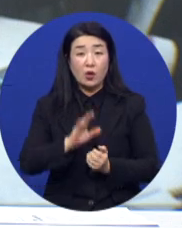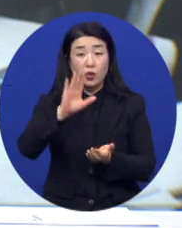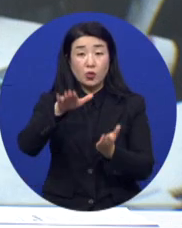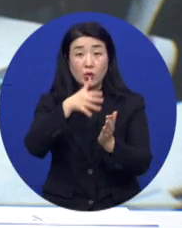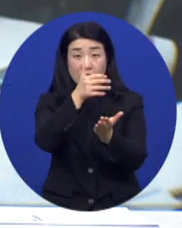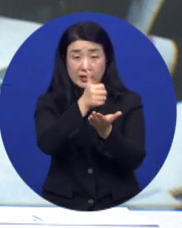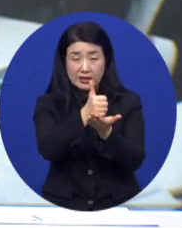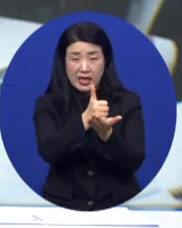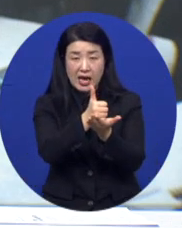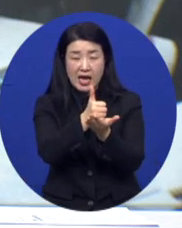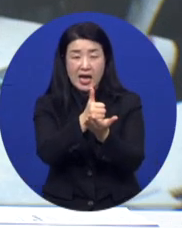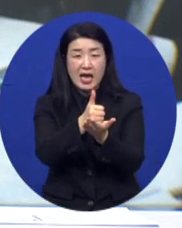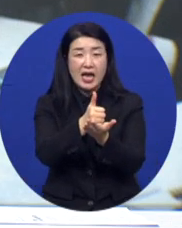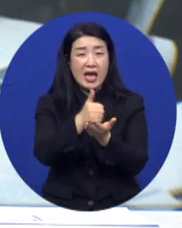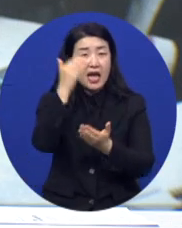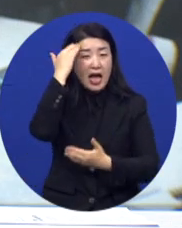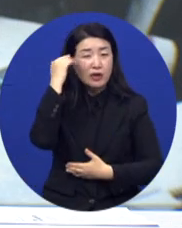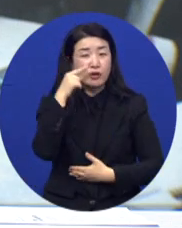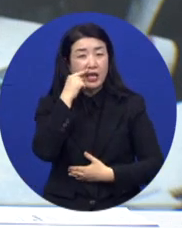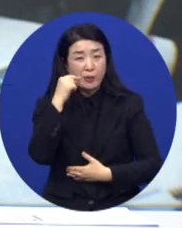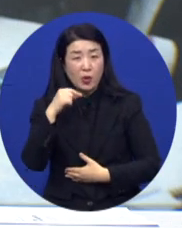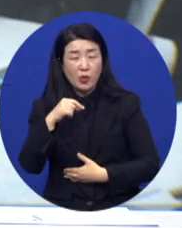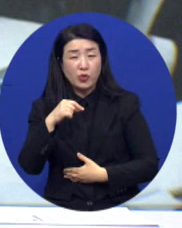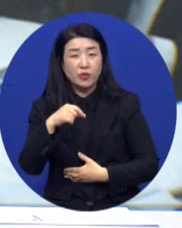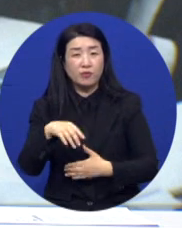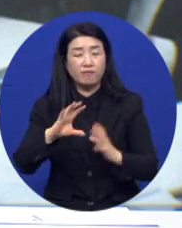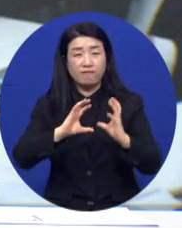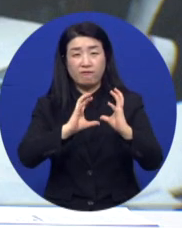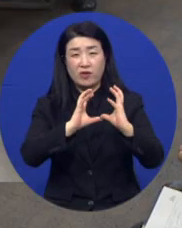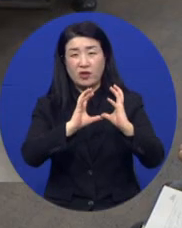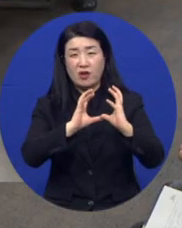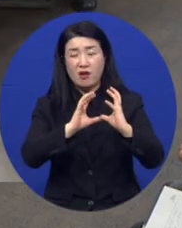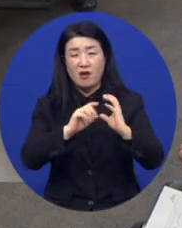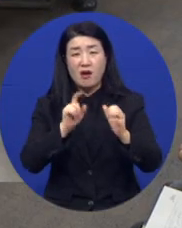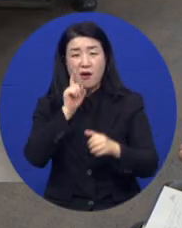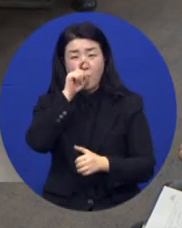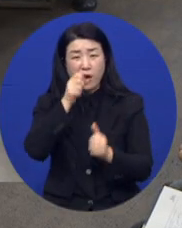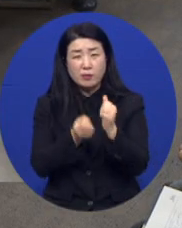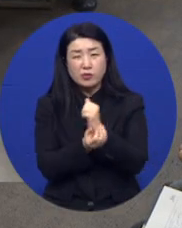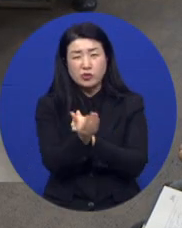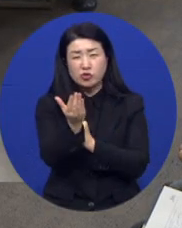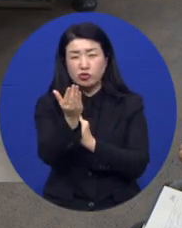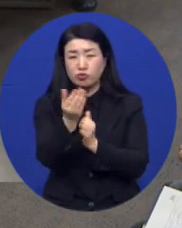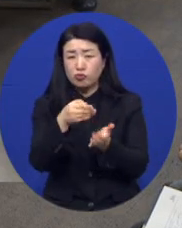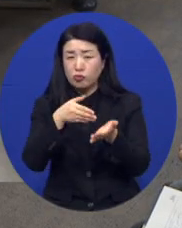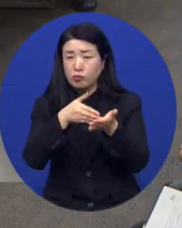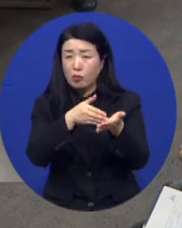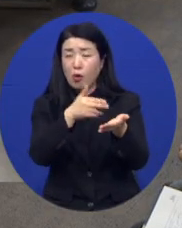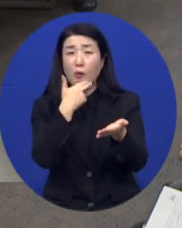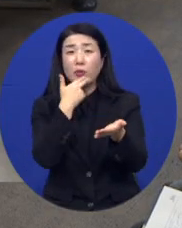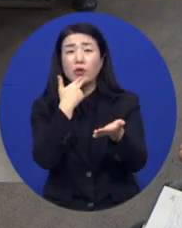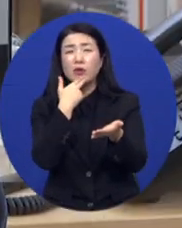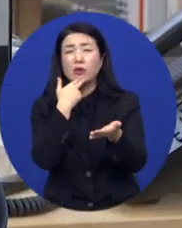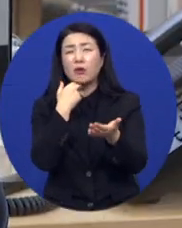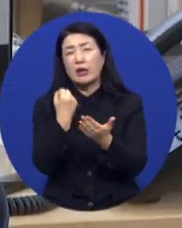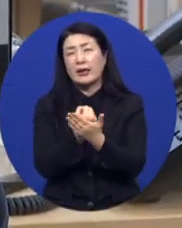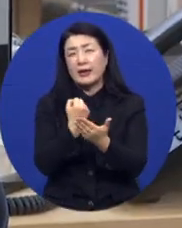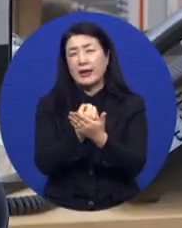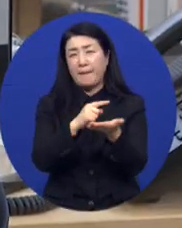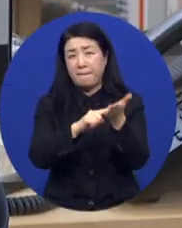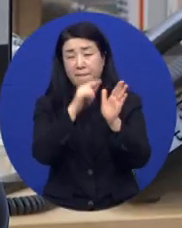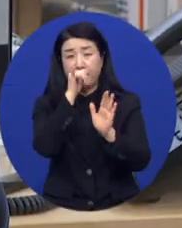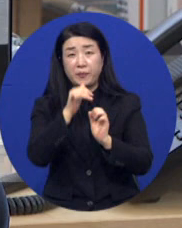o형은 제주도지사가 한일 정상회담에서 후쿠시마 원전 오염수 방류 문제가 거론되지 않은 것에 대해 유감을